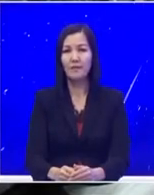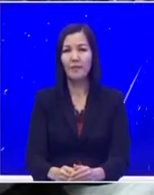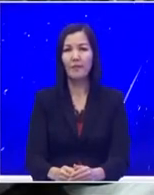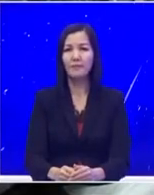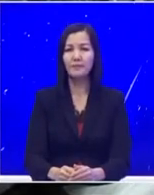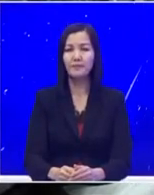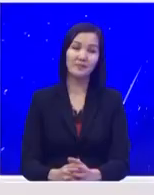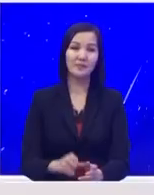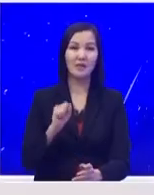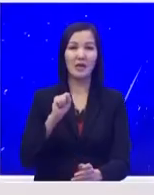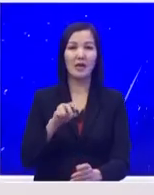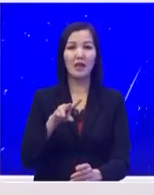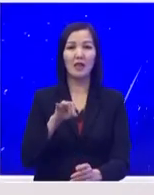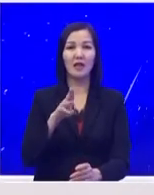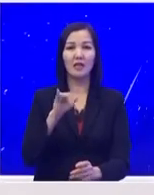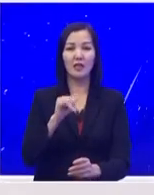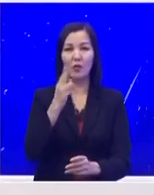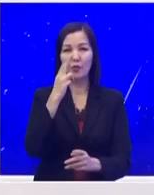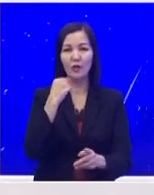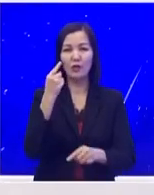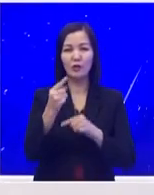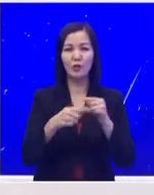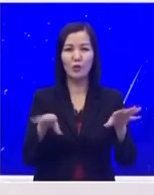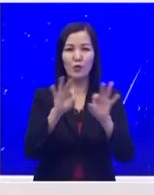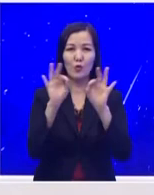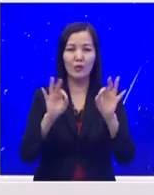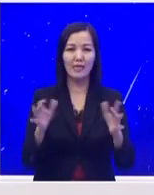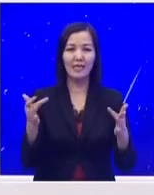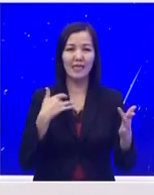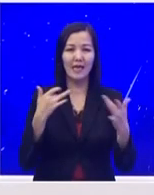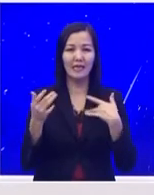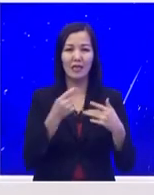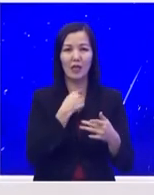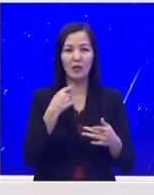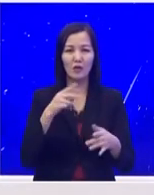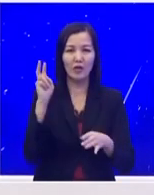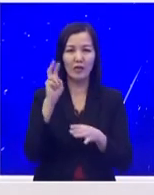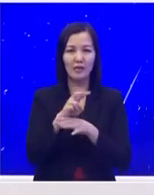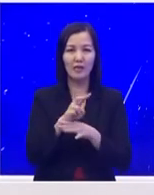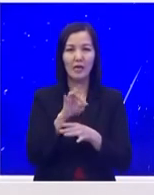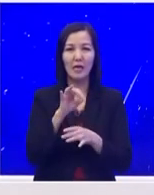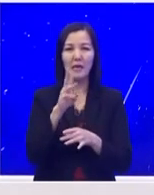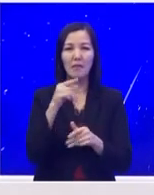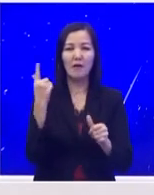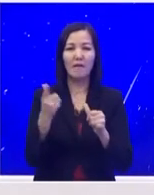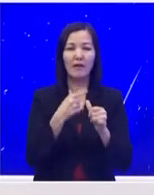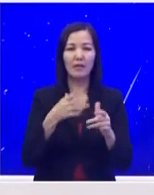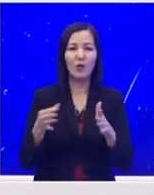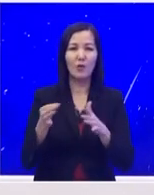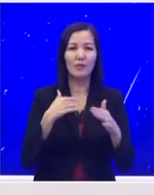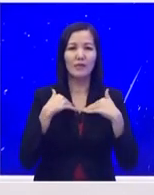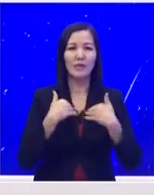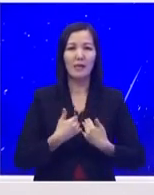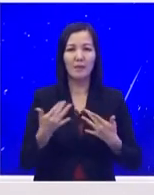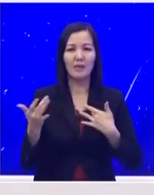телеарнасы. Алатау дәстүрлі өнер театры Жетісу өңірінде. Бекен Римов атындағы облыстық драма театрында